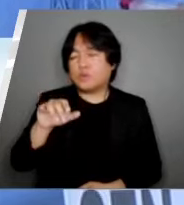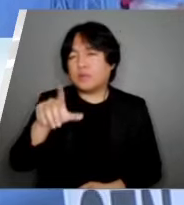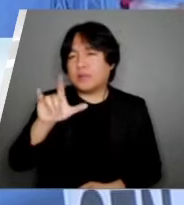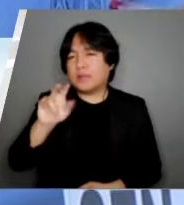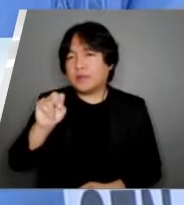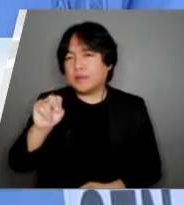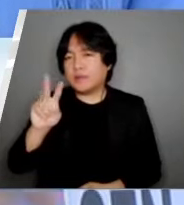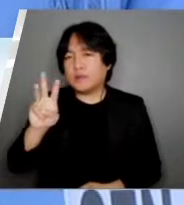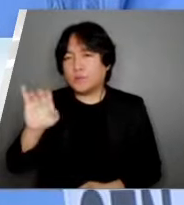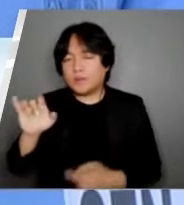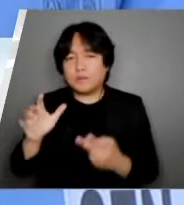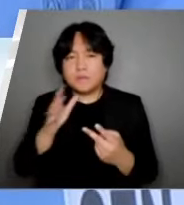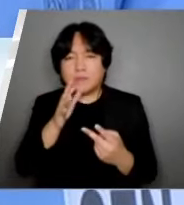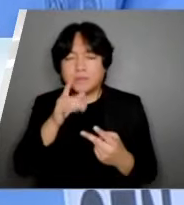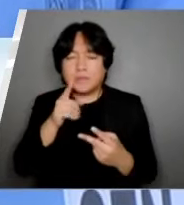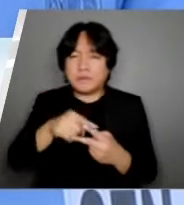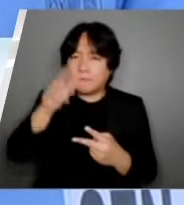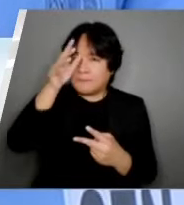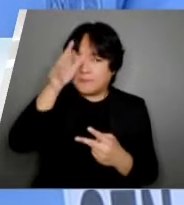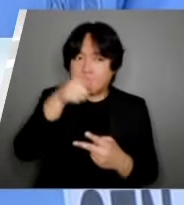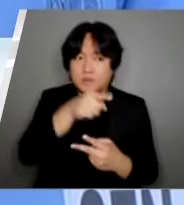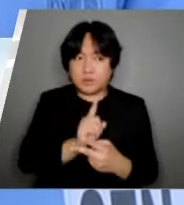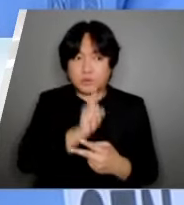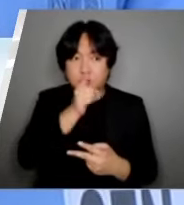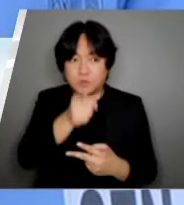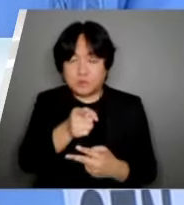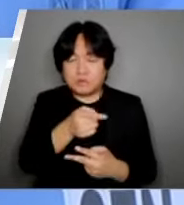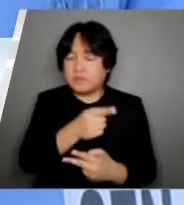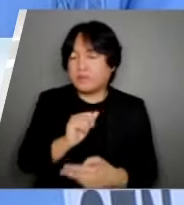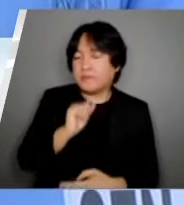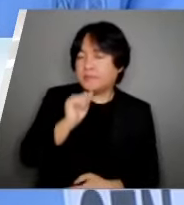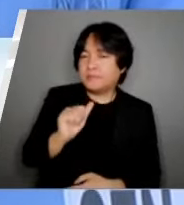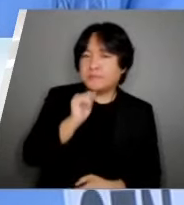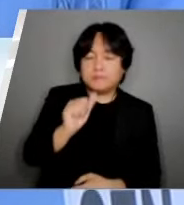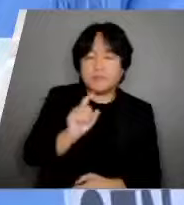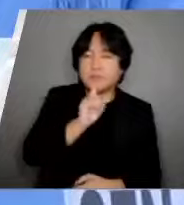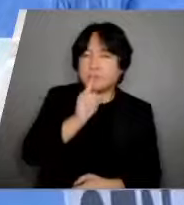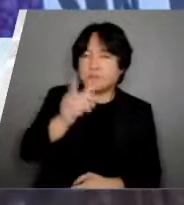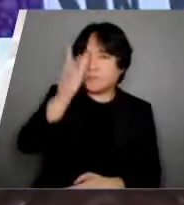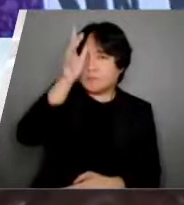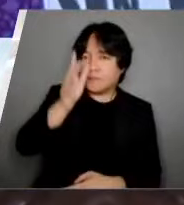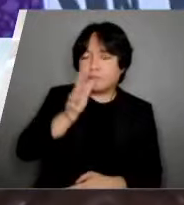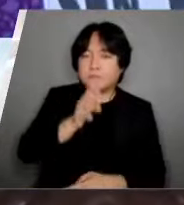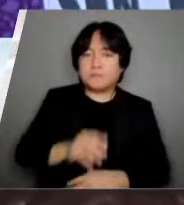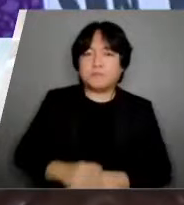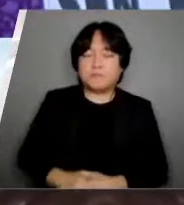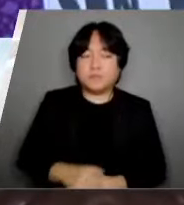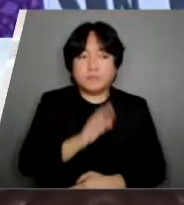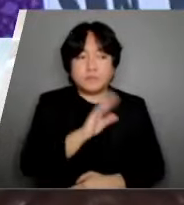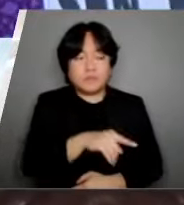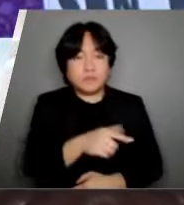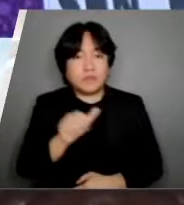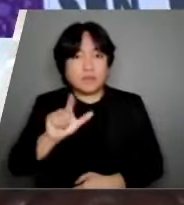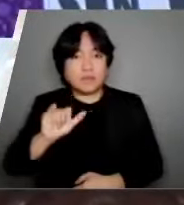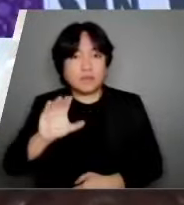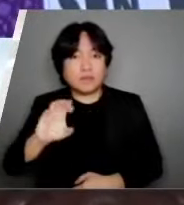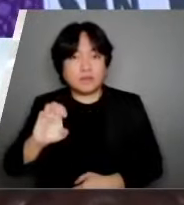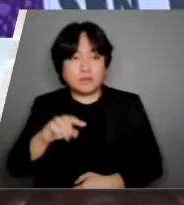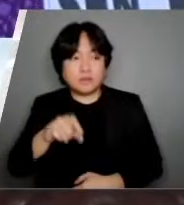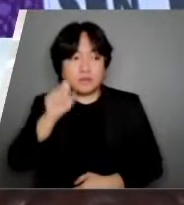na nanay. Ay, hindi po. Okay. So si Alice, hindi mo siya tunay na kapatid. Hindi po. Bakit kayo pumunta dito sa